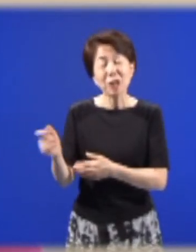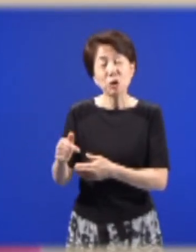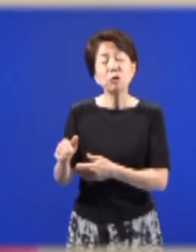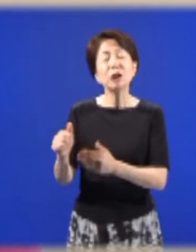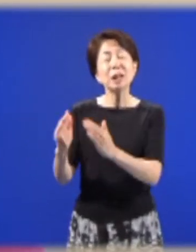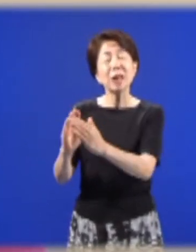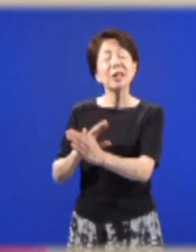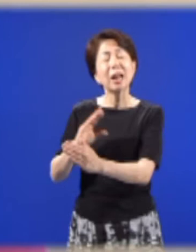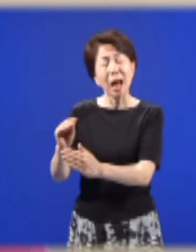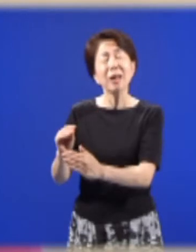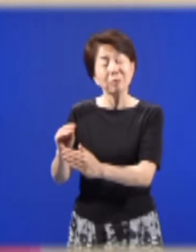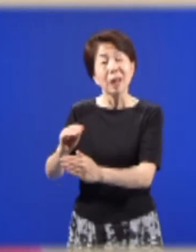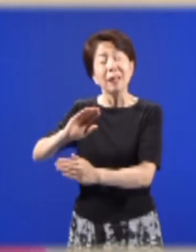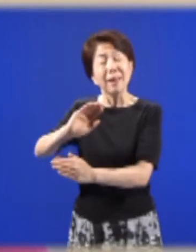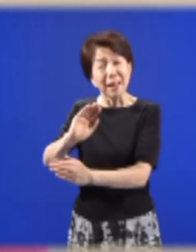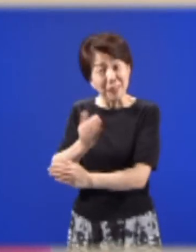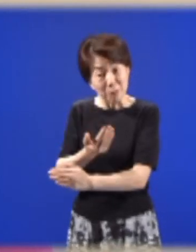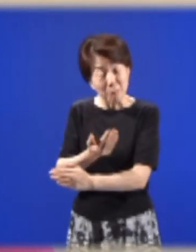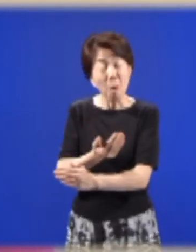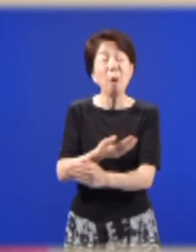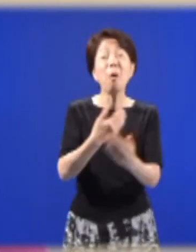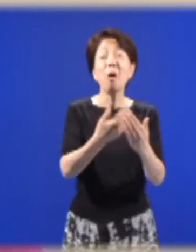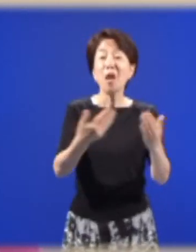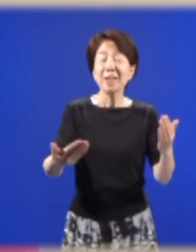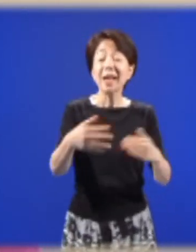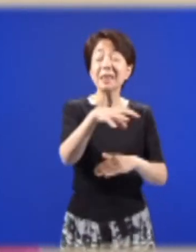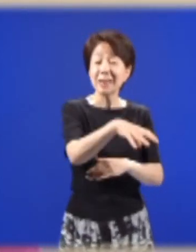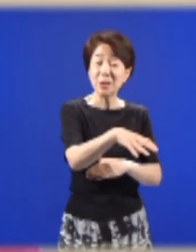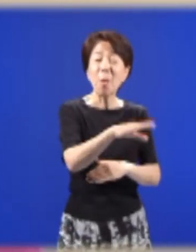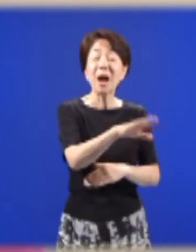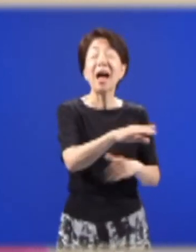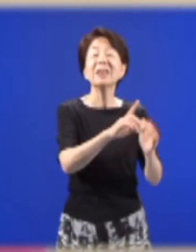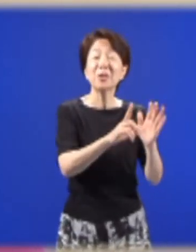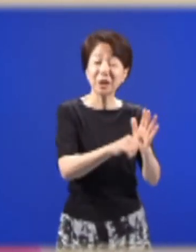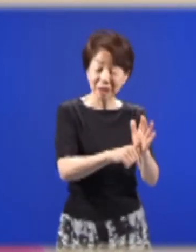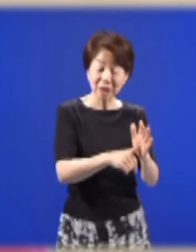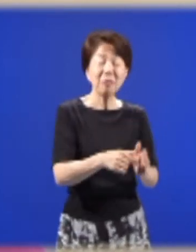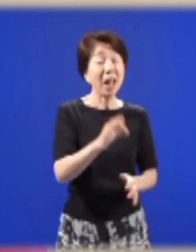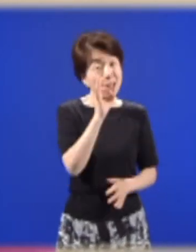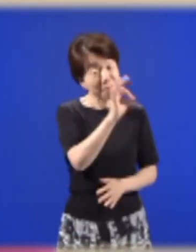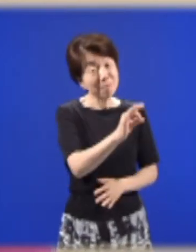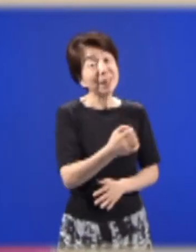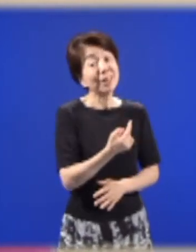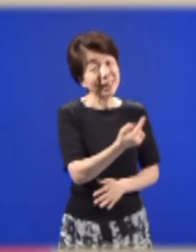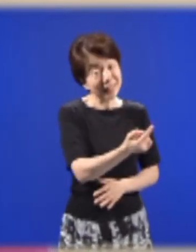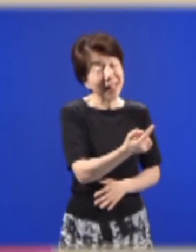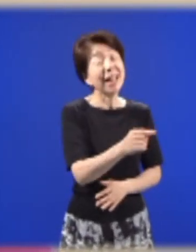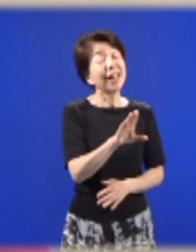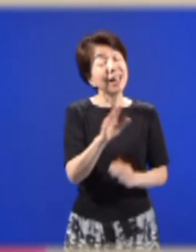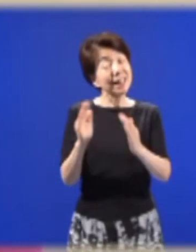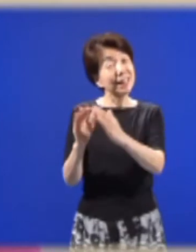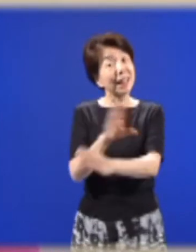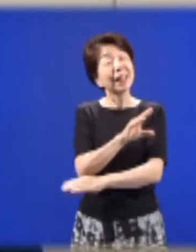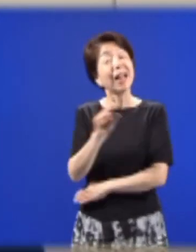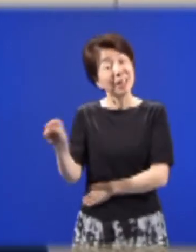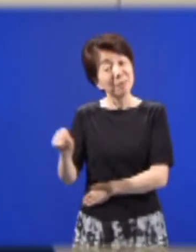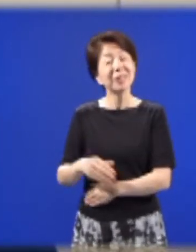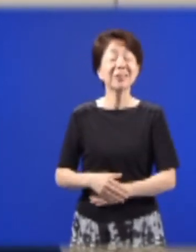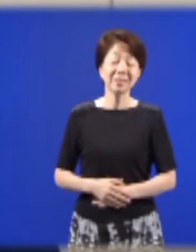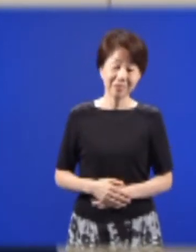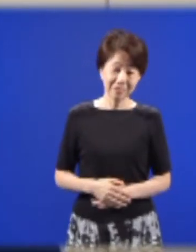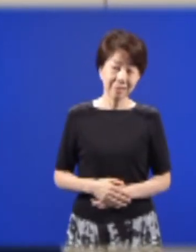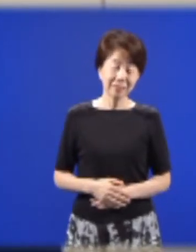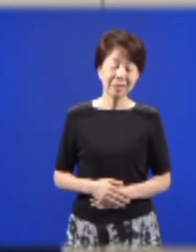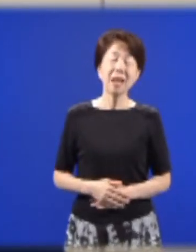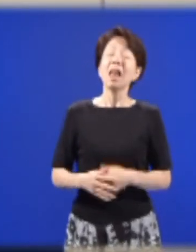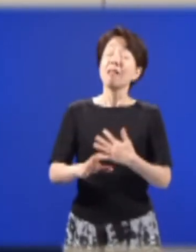んですけど、展示場とか何か催し物がある場合はそこへ顔を出して帰ります。